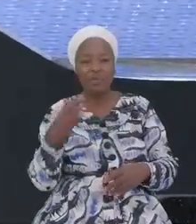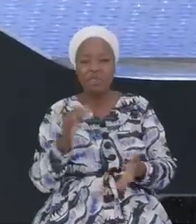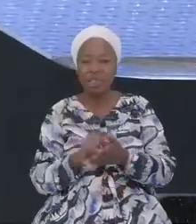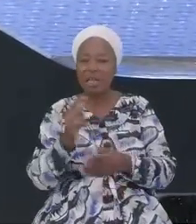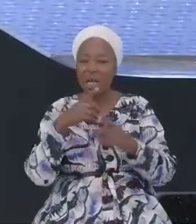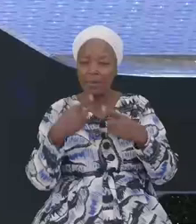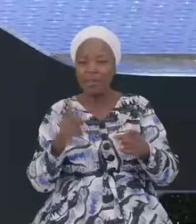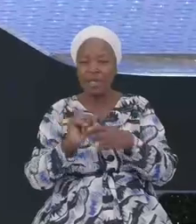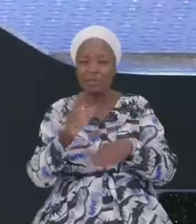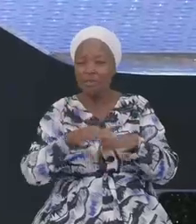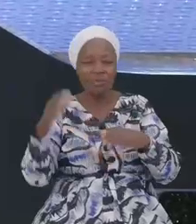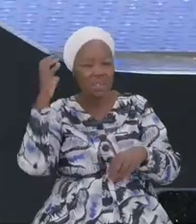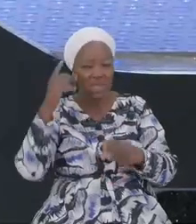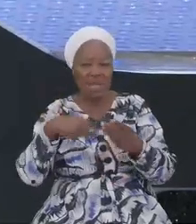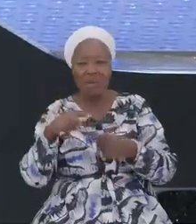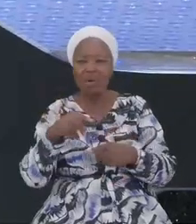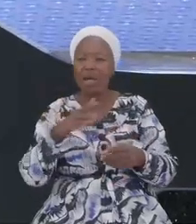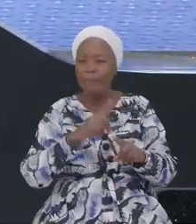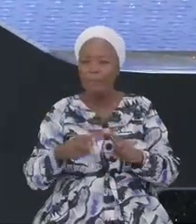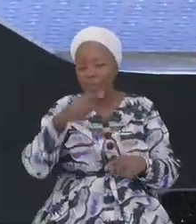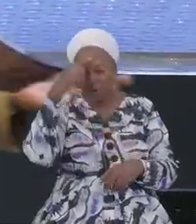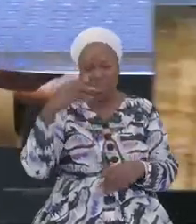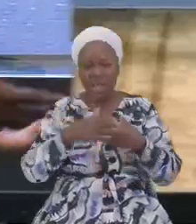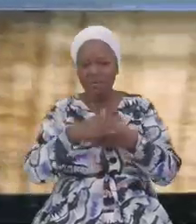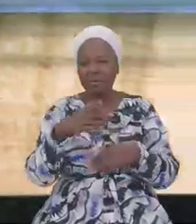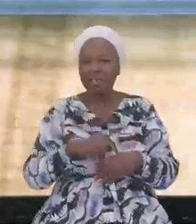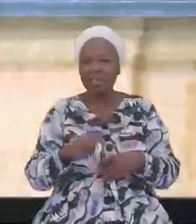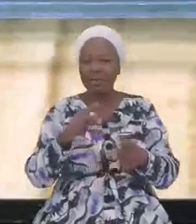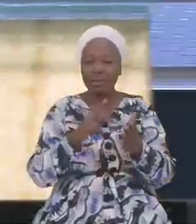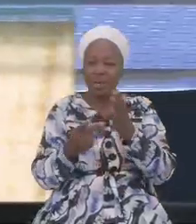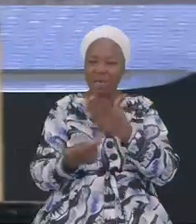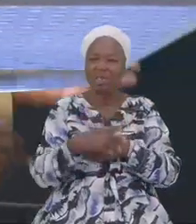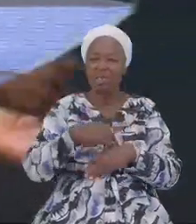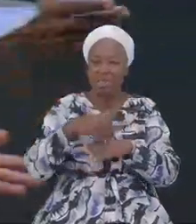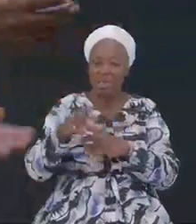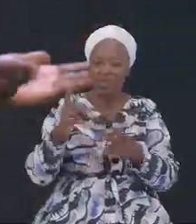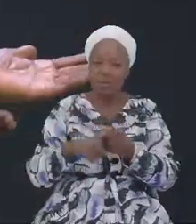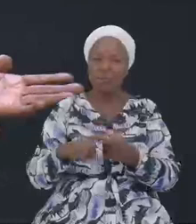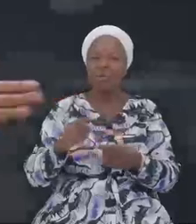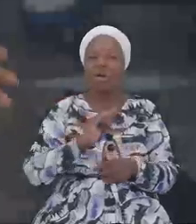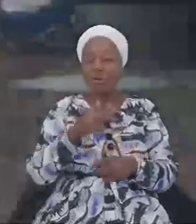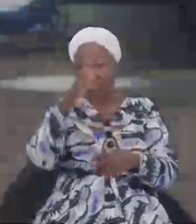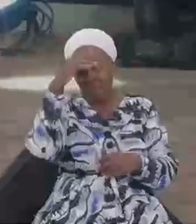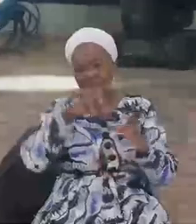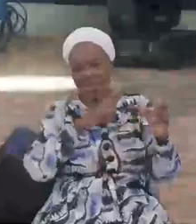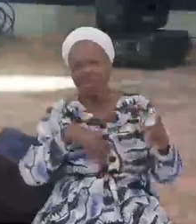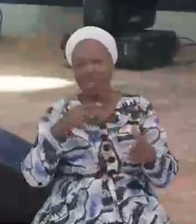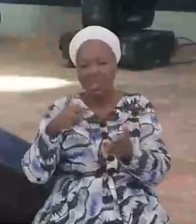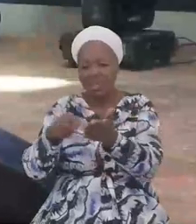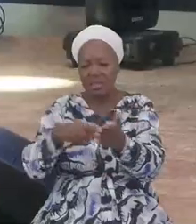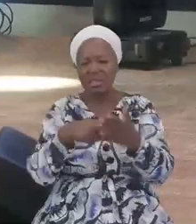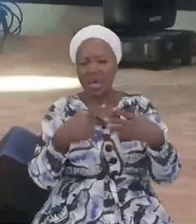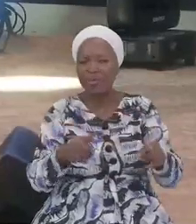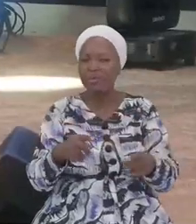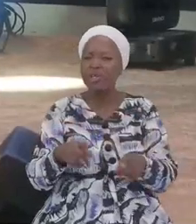que vous n'avez jamais entendus. Parce qu'après les croisades, ils reviennent à moi pour dire ceci est arrivé. On m'envoie